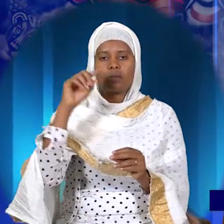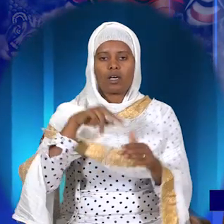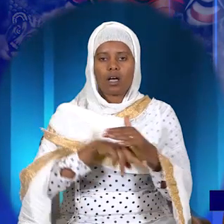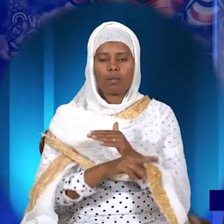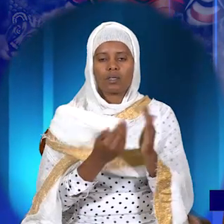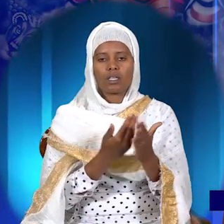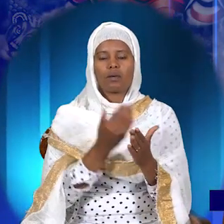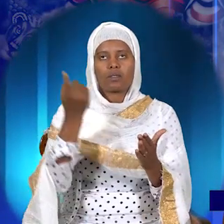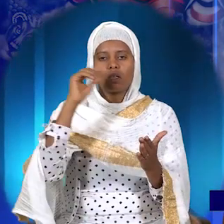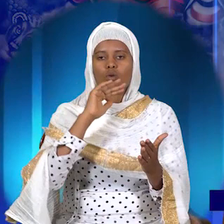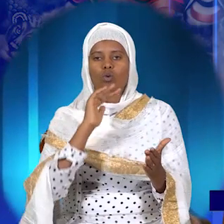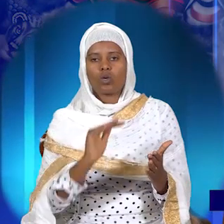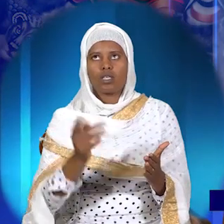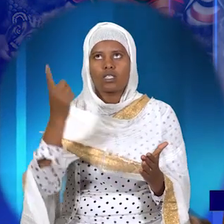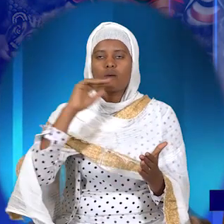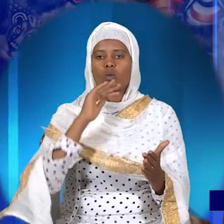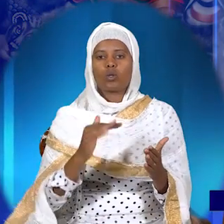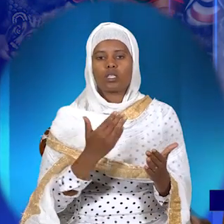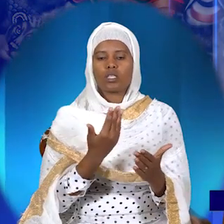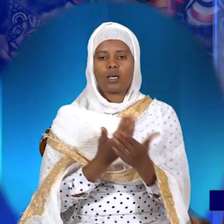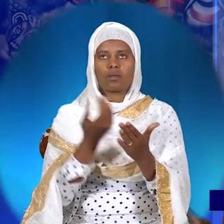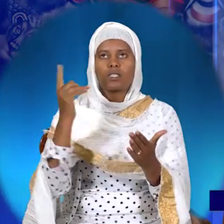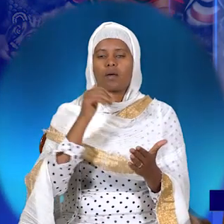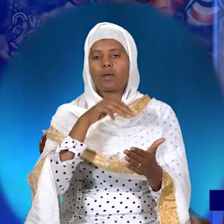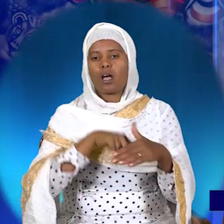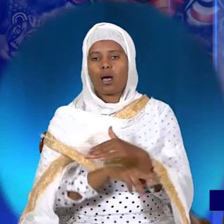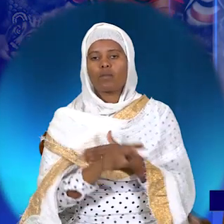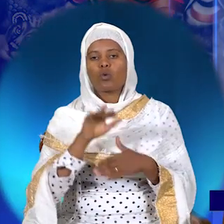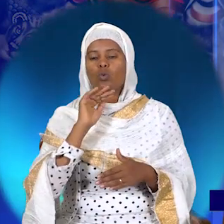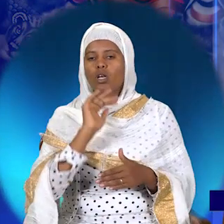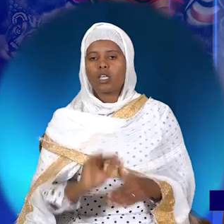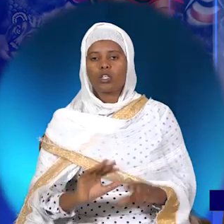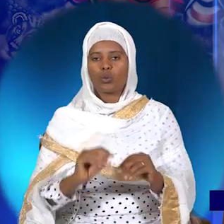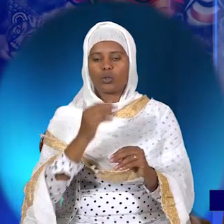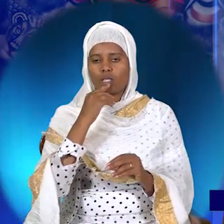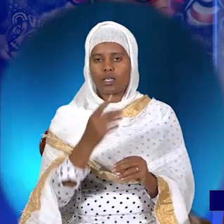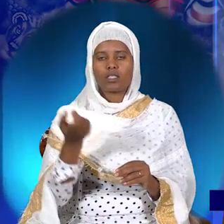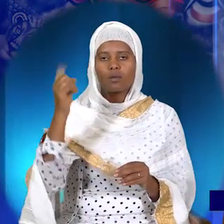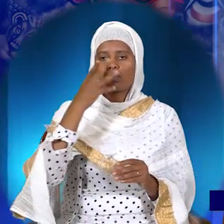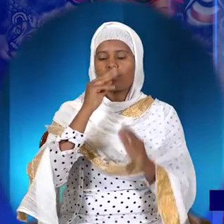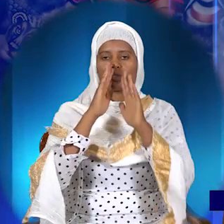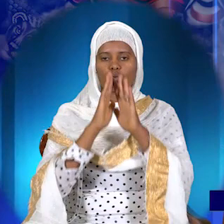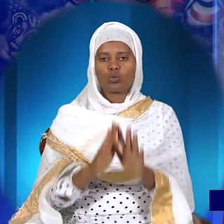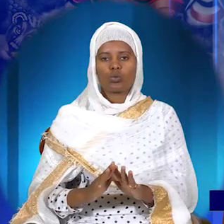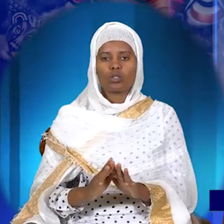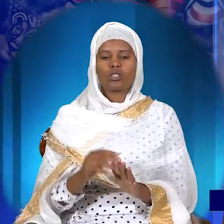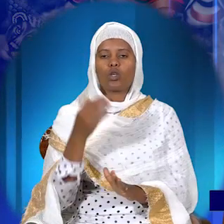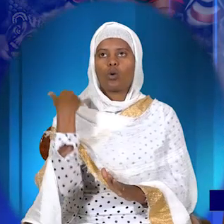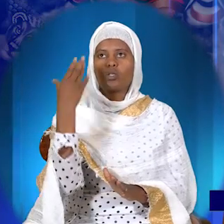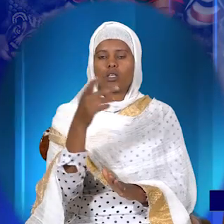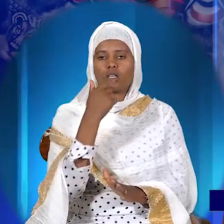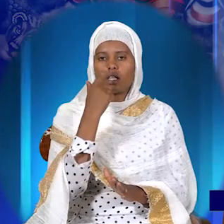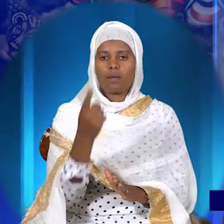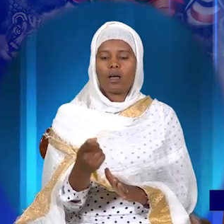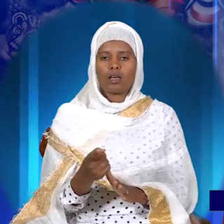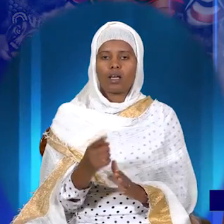እንተበለ እግዚኣብሄር ኣብ ካብ እግዚኣብሄር ወልድ፣ እግዚኣብሄር ወልድ ካብ እግዚኣብሄር ኣብ ይውለድ እዩ እንተተባሃለ፣ እግዚኣብሄር መንፈስ ቅዱስ ድማ ይሰርፅ